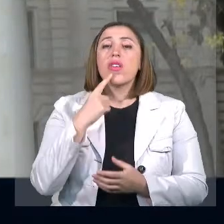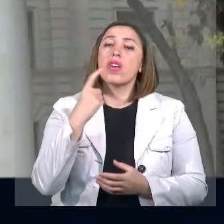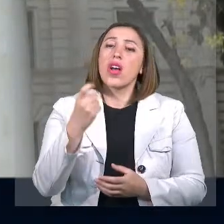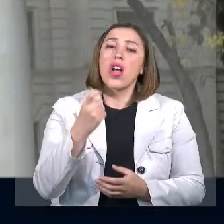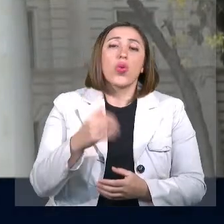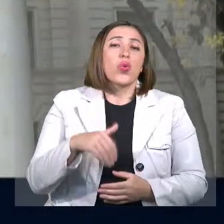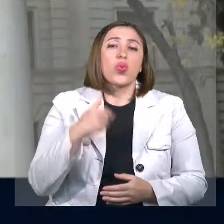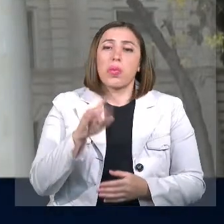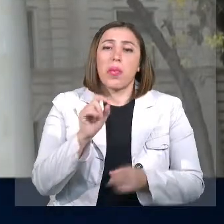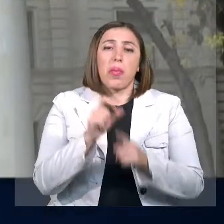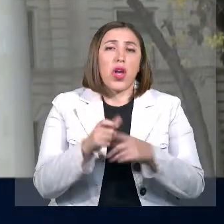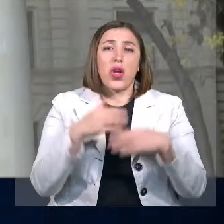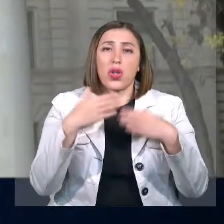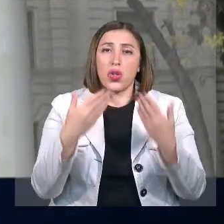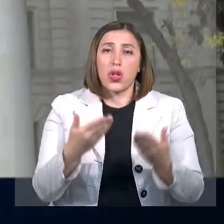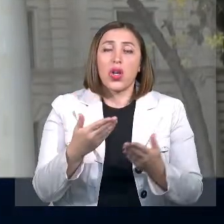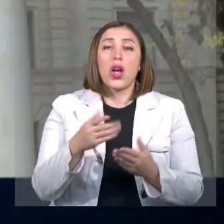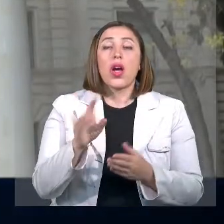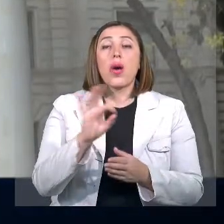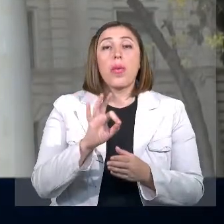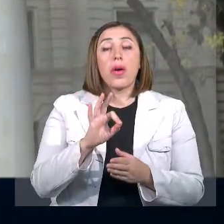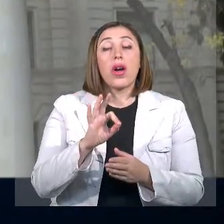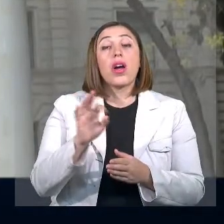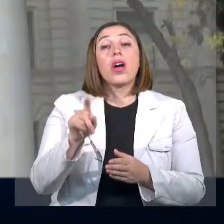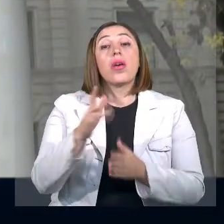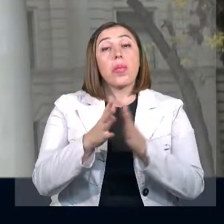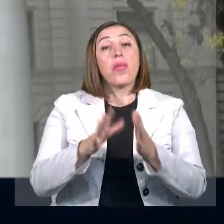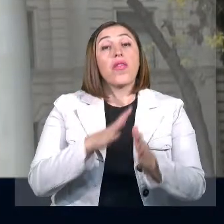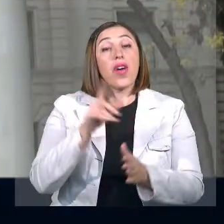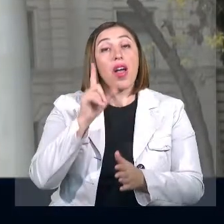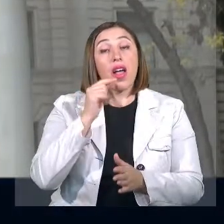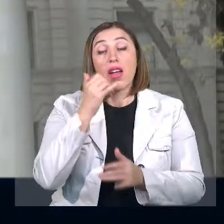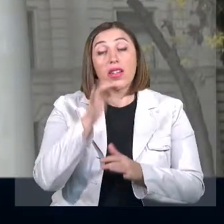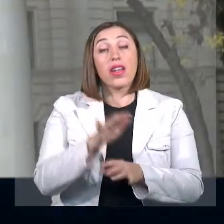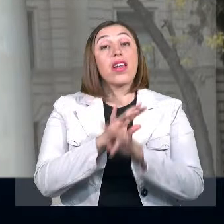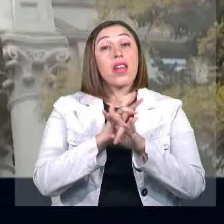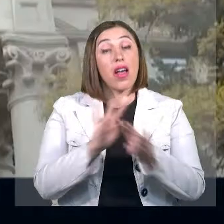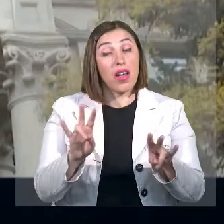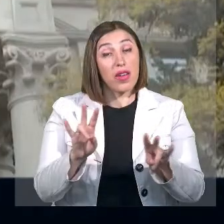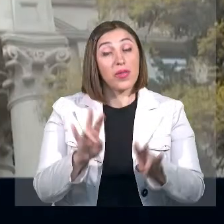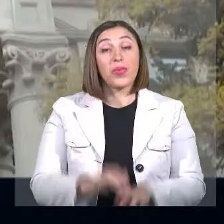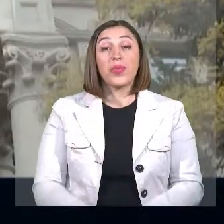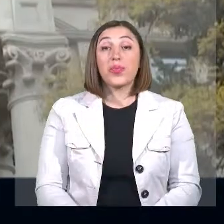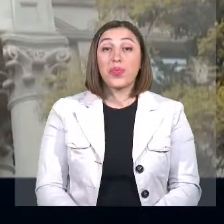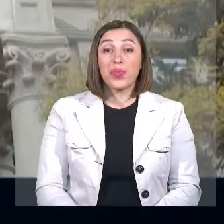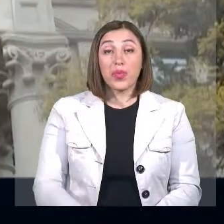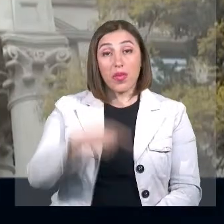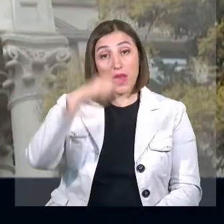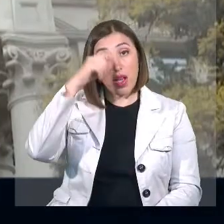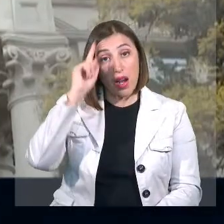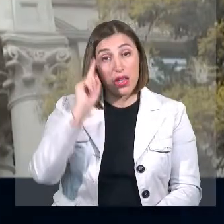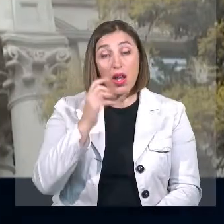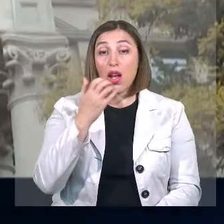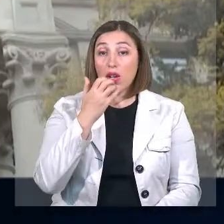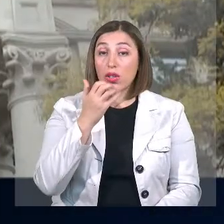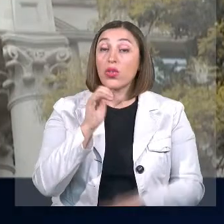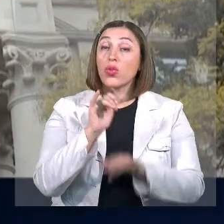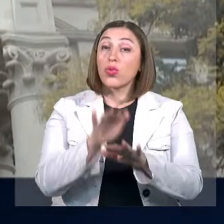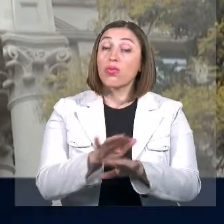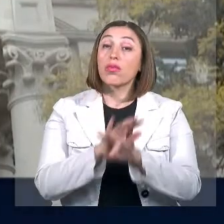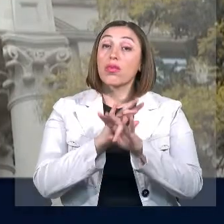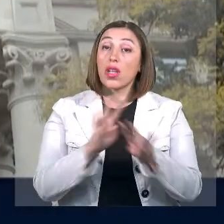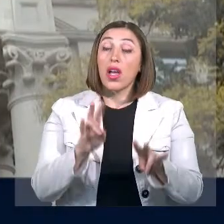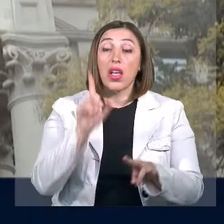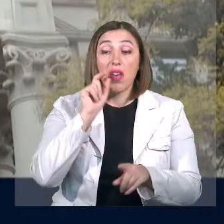խոչընդոտում է խաղաղգործընթացը, ինչպես հայտարարել է Հայաստանի արտաքին քաղաքական գերատեսչությունը։ Ադրբեջանի արտգործնախարարությունը